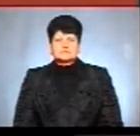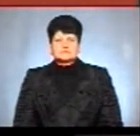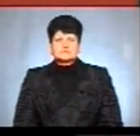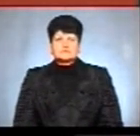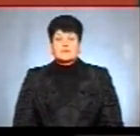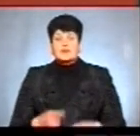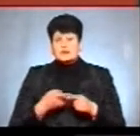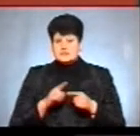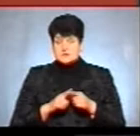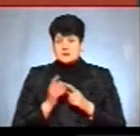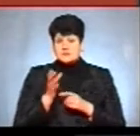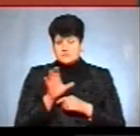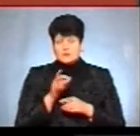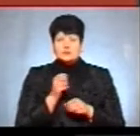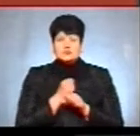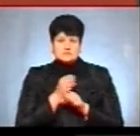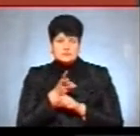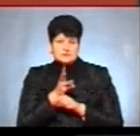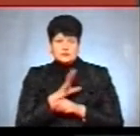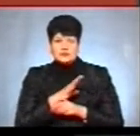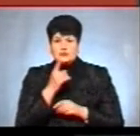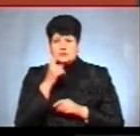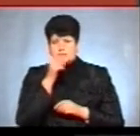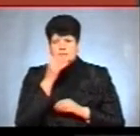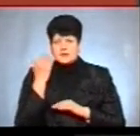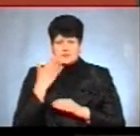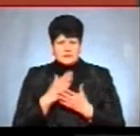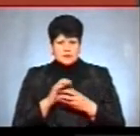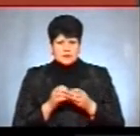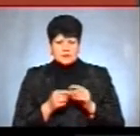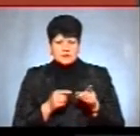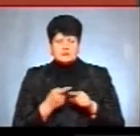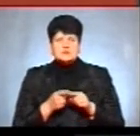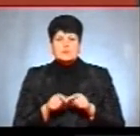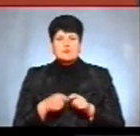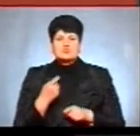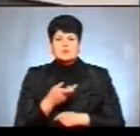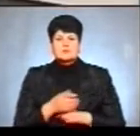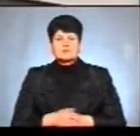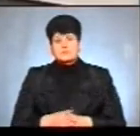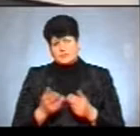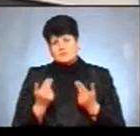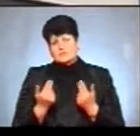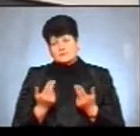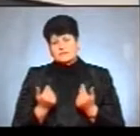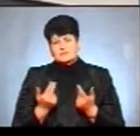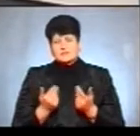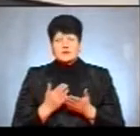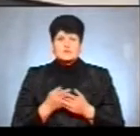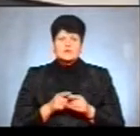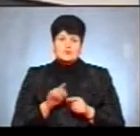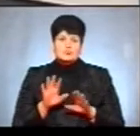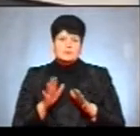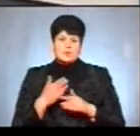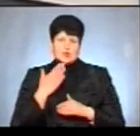Цей сюжет був знято майже місяць тому. Чи вже є результати от щодо цих правопорушників? Так, от в даному випадку, по